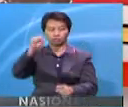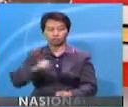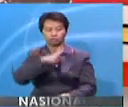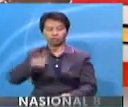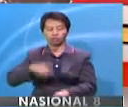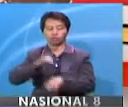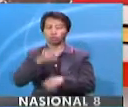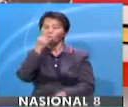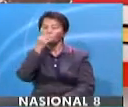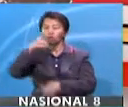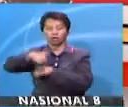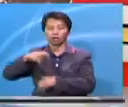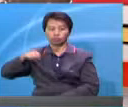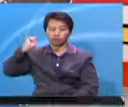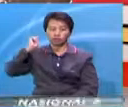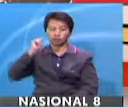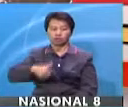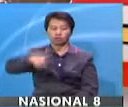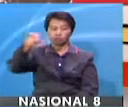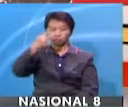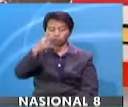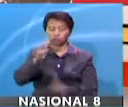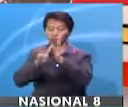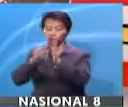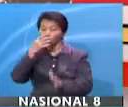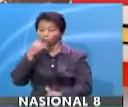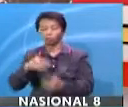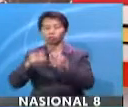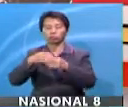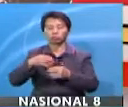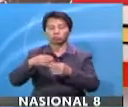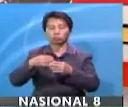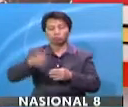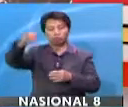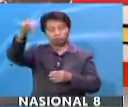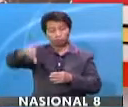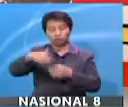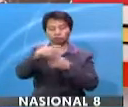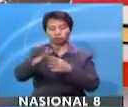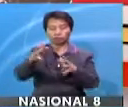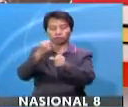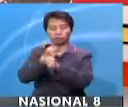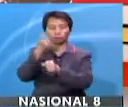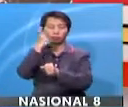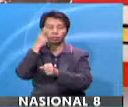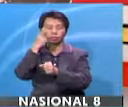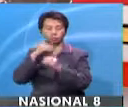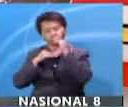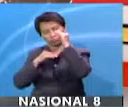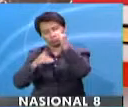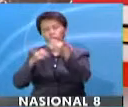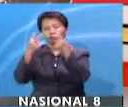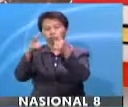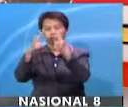monongkok Hong Kong malam tadi kemenangan ini menyaksikan wakil Hong Kong itu Mara ke pusingan kalah mati selepas mengumpul mata maksimum